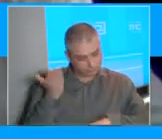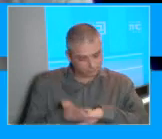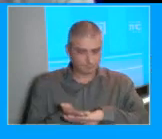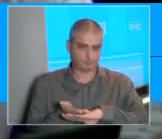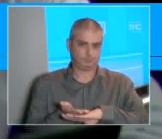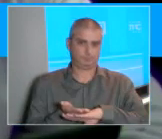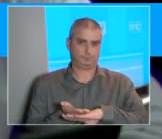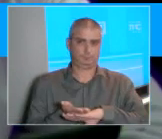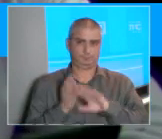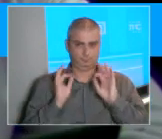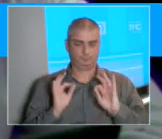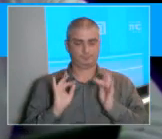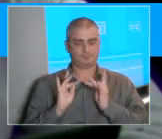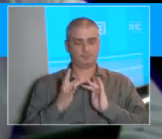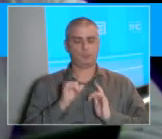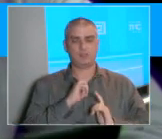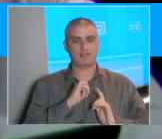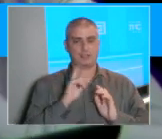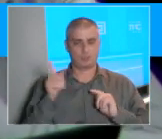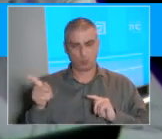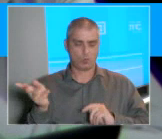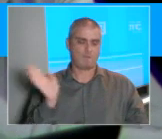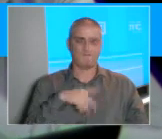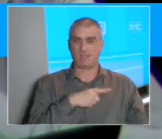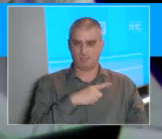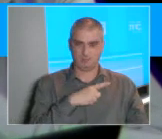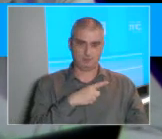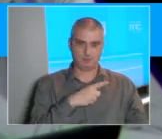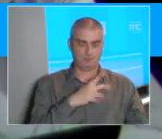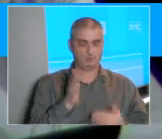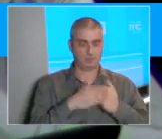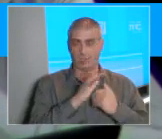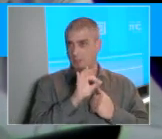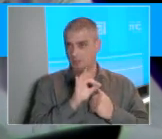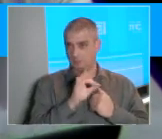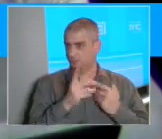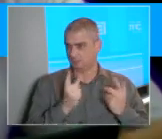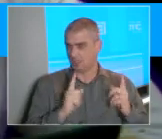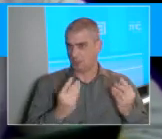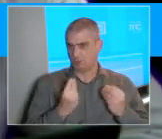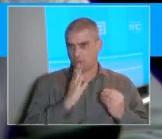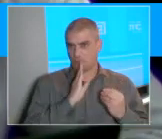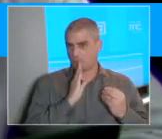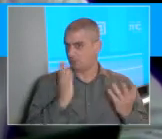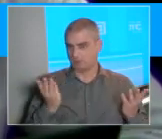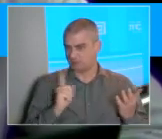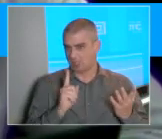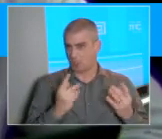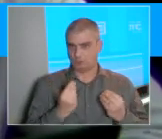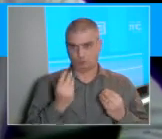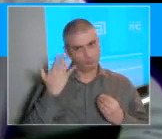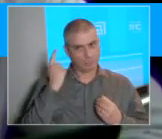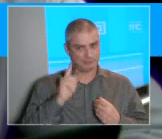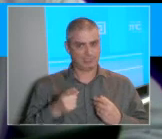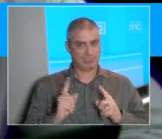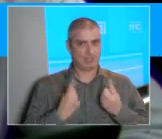השולחן לכאורה ניגוד עניינים בינו לבין רעייתו, זה לא משהו בעייתי, זה לא משהו שהיה